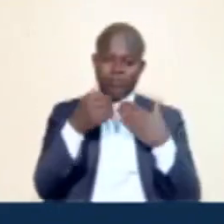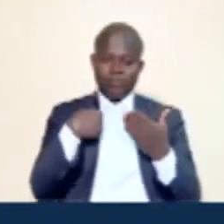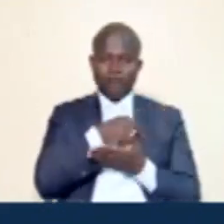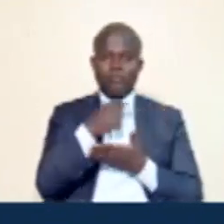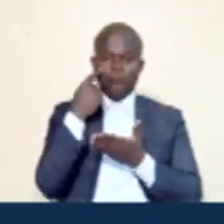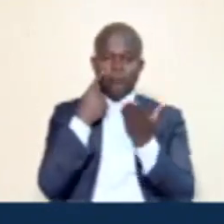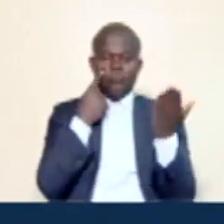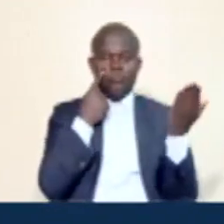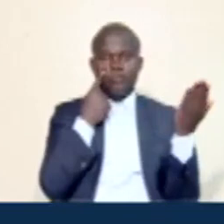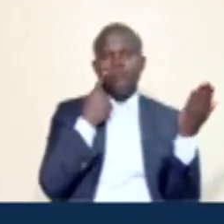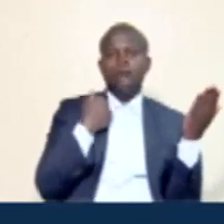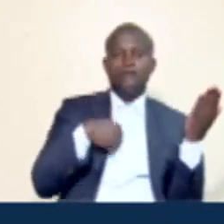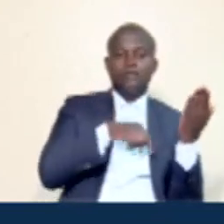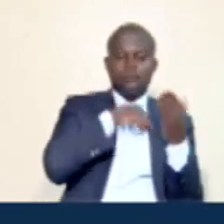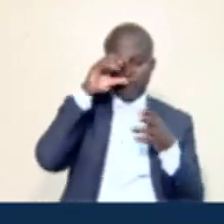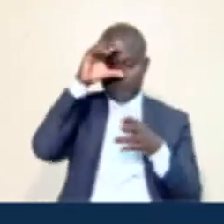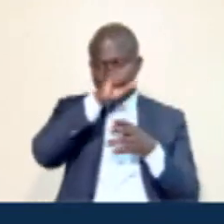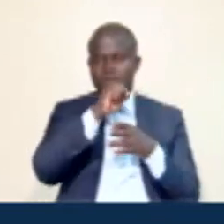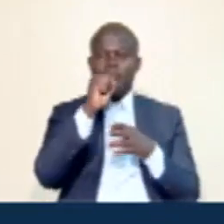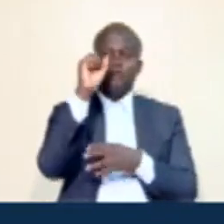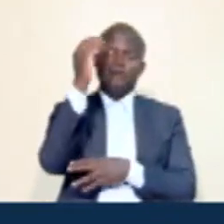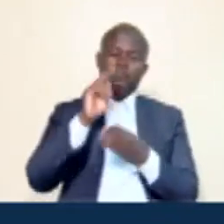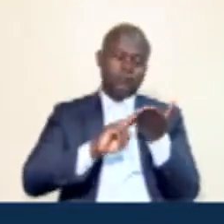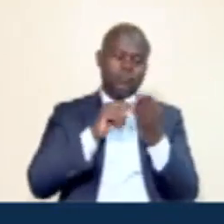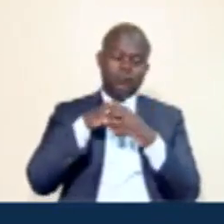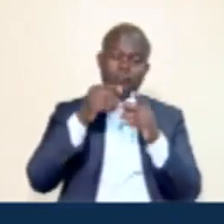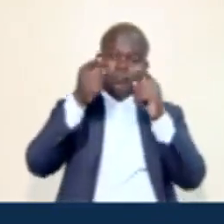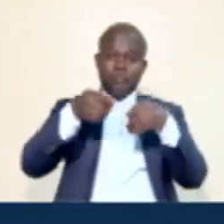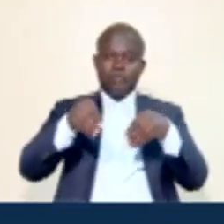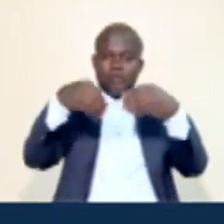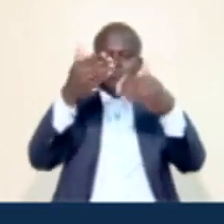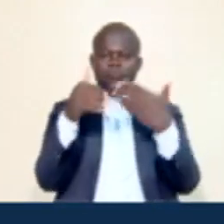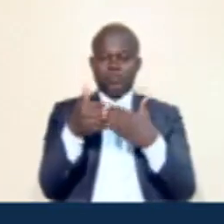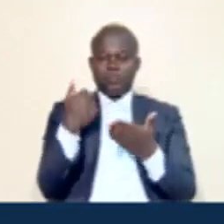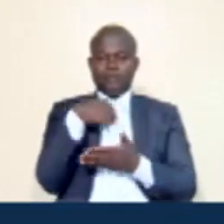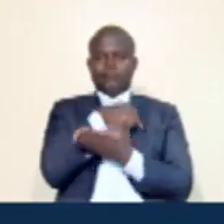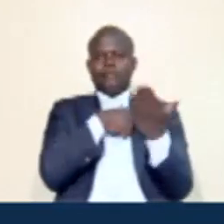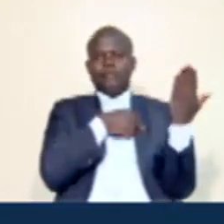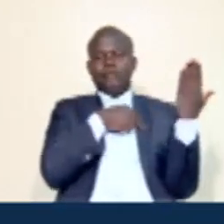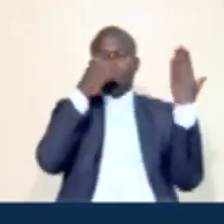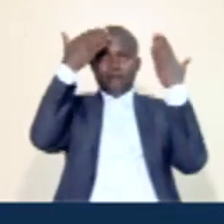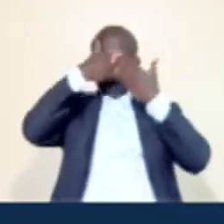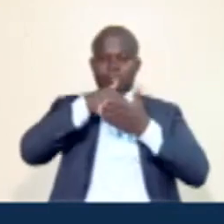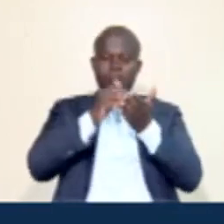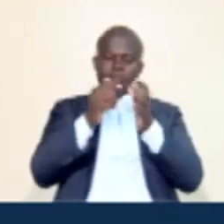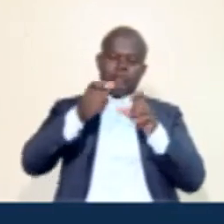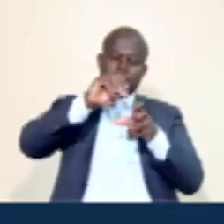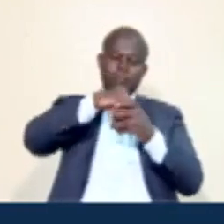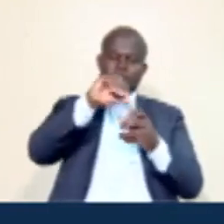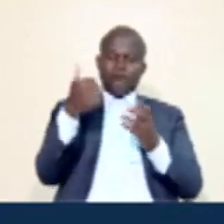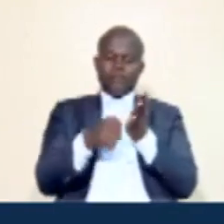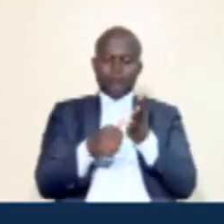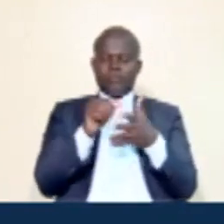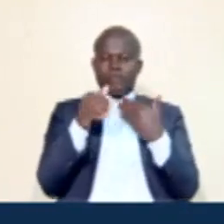w'amashanyarazi bafite kuko habuze amapoto y'ibiti yifashishwa mu kubagezaho bakaba baraheze mu mwijima ahiyongeraho n'abandi bavuga ko hari n'ikindi